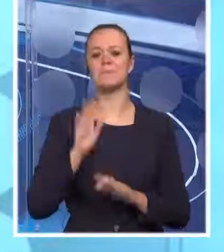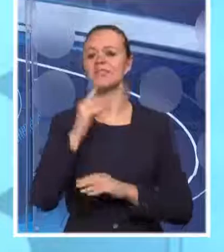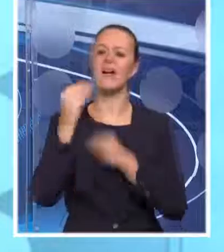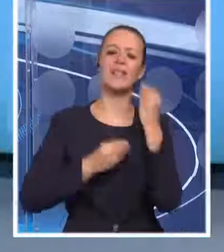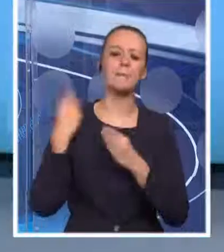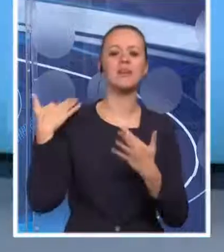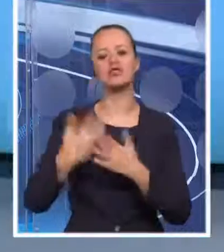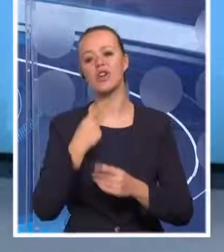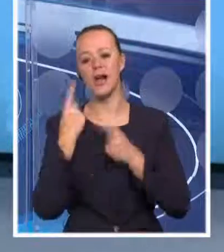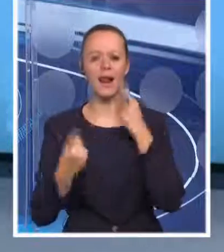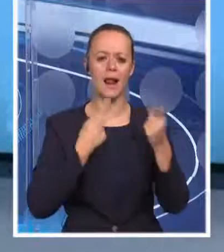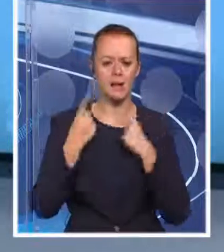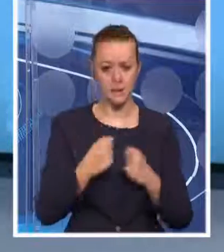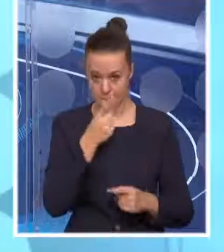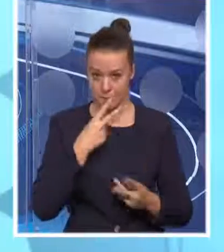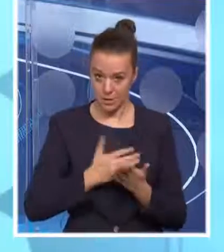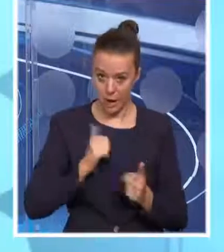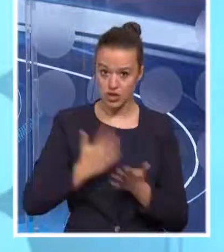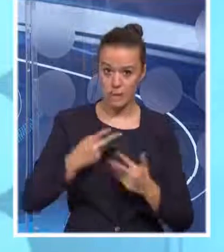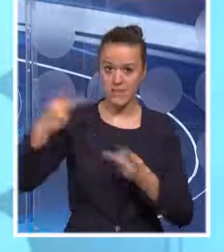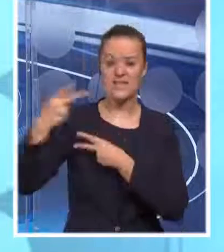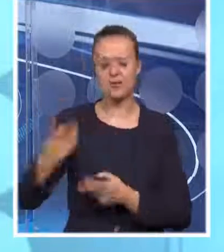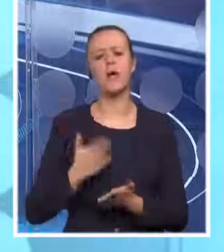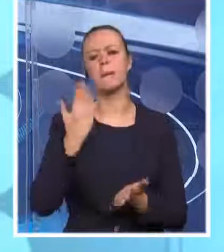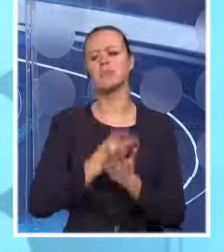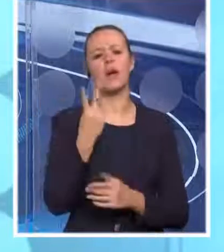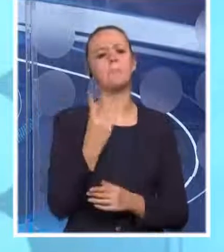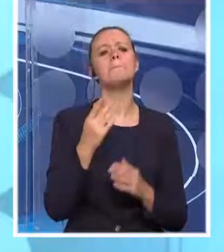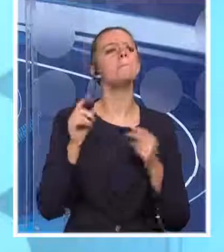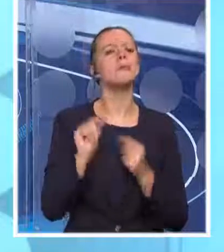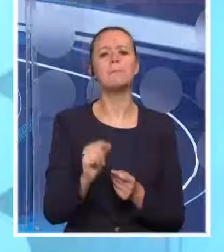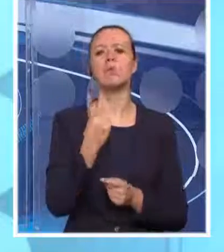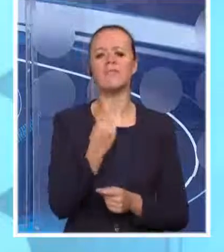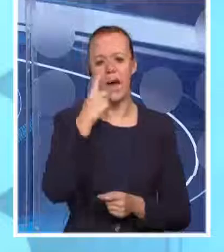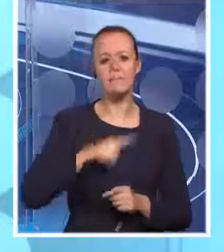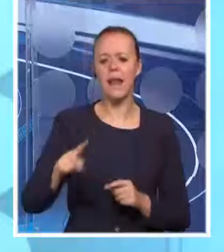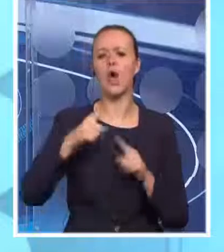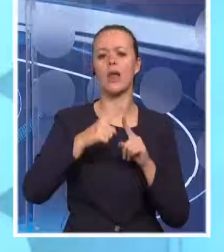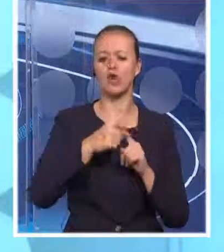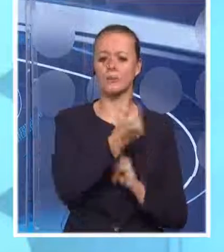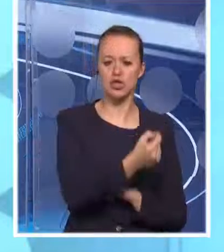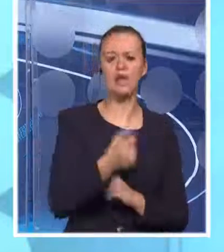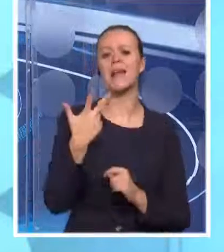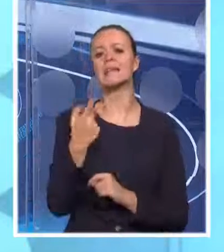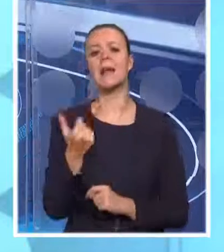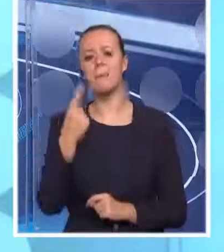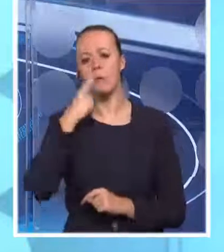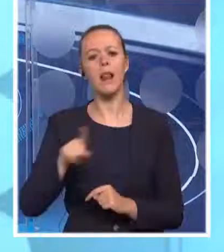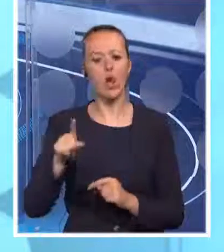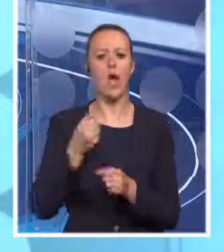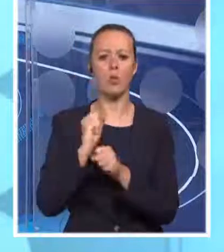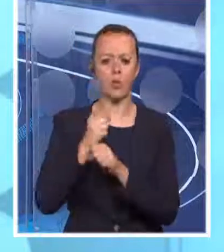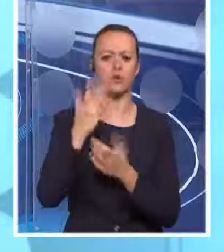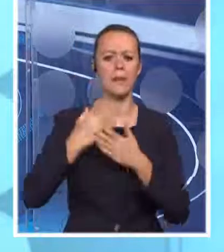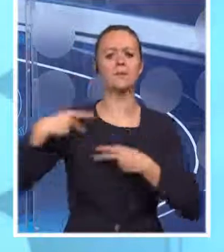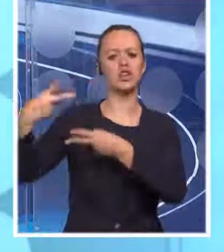Hoćemo li izvoziti? Rekla kazao, pa naravno ćemo izvoziti, izvozit ćemo bar 2 miliona tona pšenice i bar 3,5 miliona tona kukuruza. To je ozbiljan novac